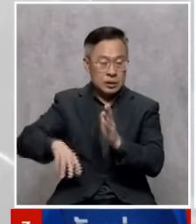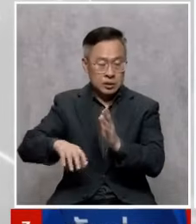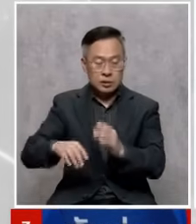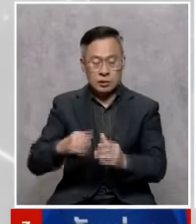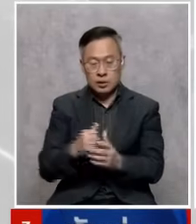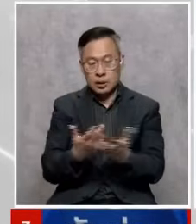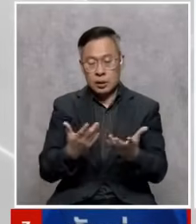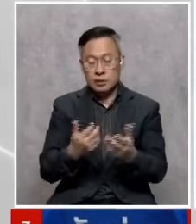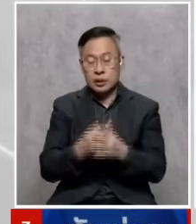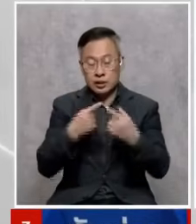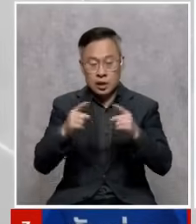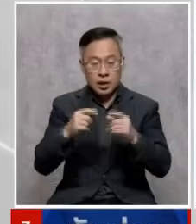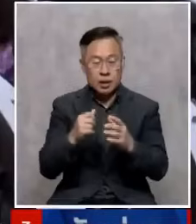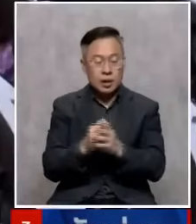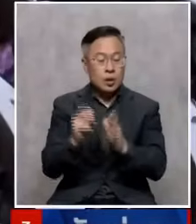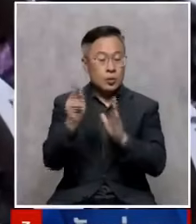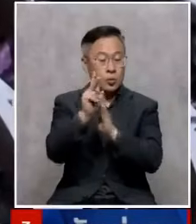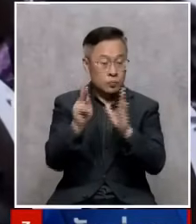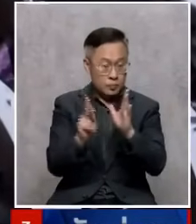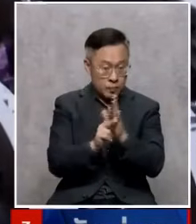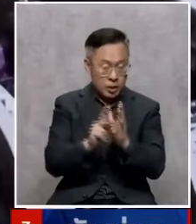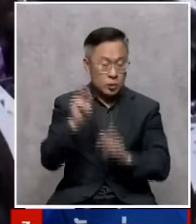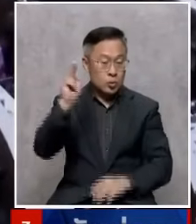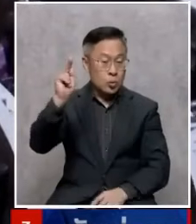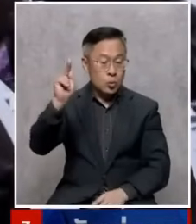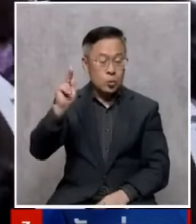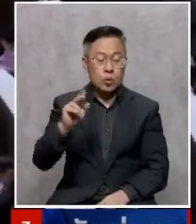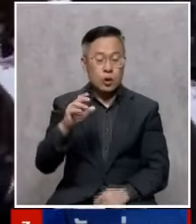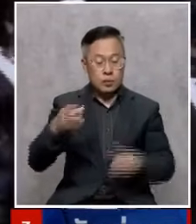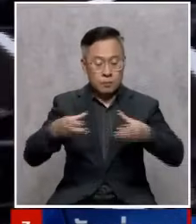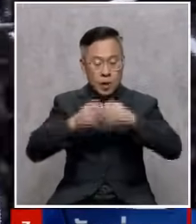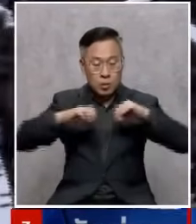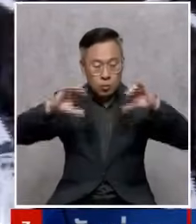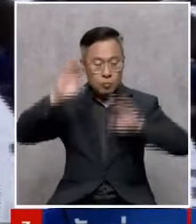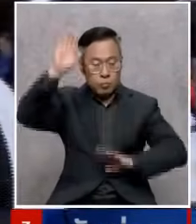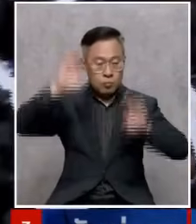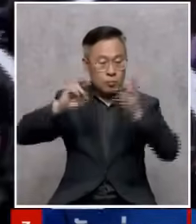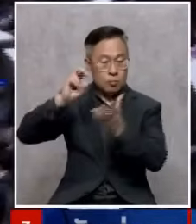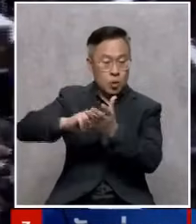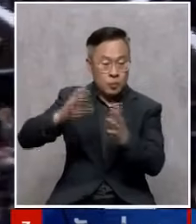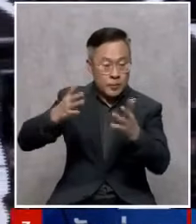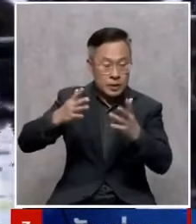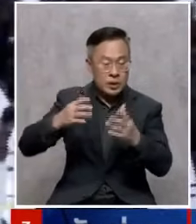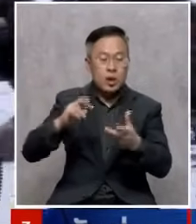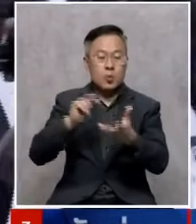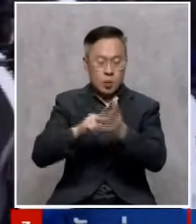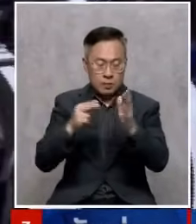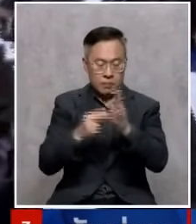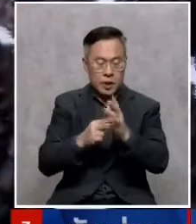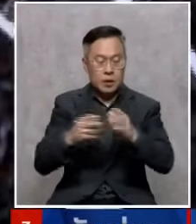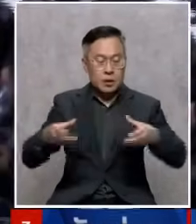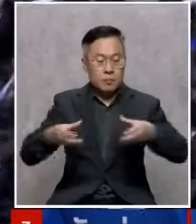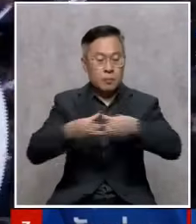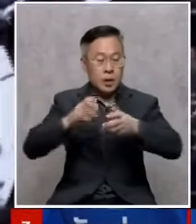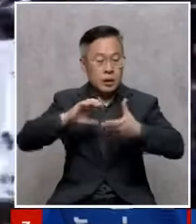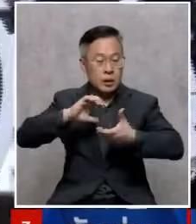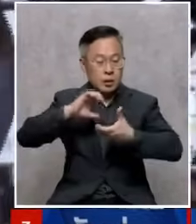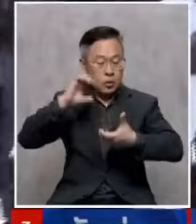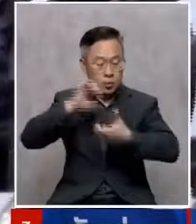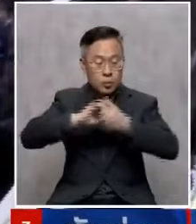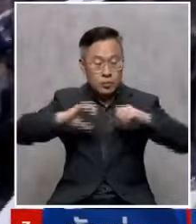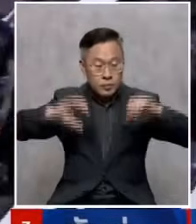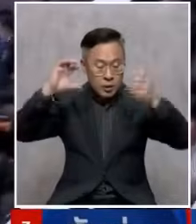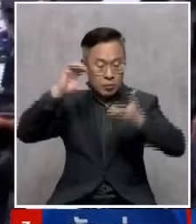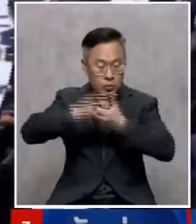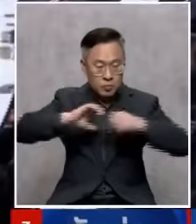พรรคร่วมแตกนั่นคือพ.ร.บกู้เงินไม่ได้เสียงถึง 251ขึ้นไปก็มีนัยยะว่ารัฐบาลที่นำ